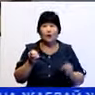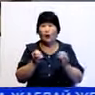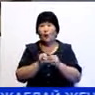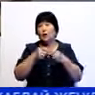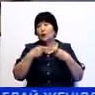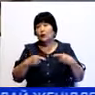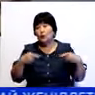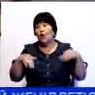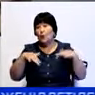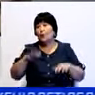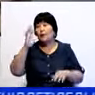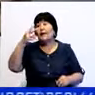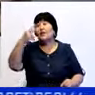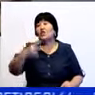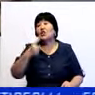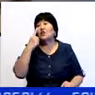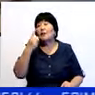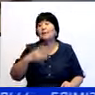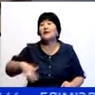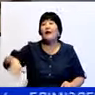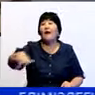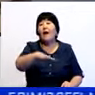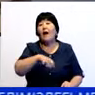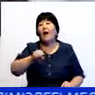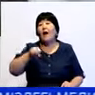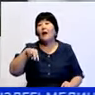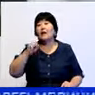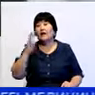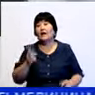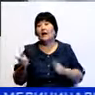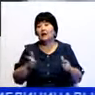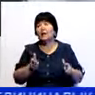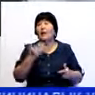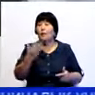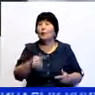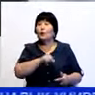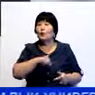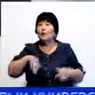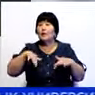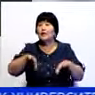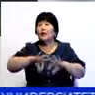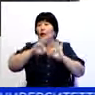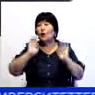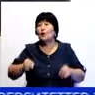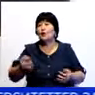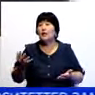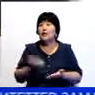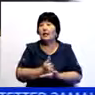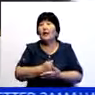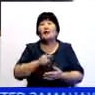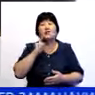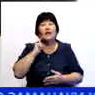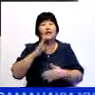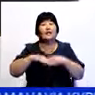бойынша өтетін болады. 21 алаң арнайы әзірленді. World Skills өз ісінің үздіктерін анықтап, жастардың